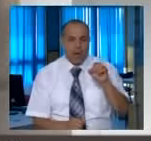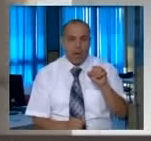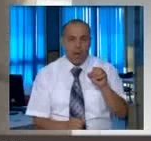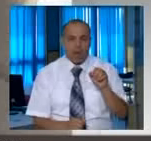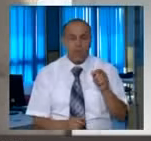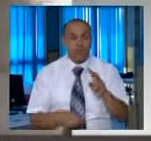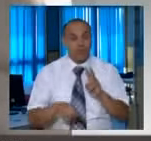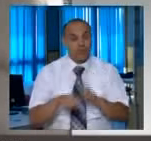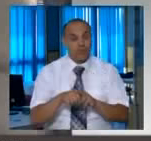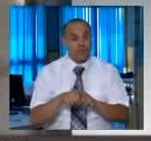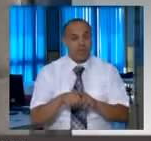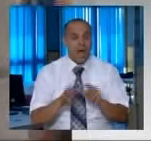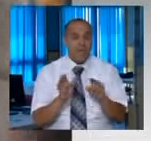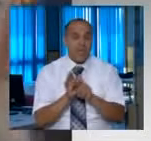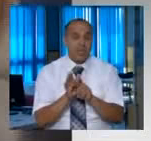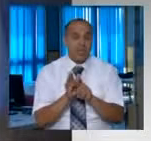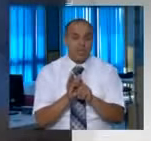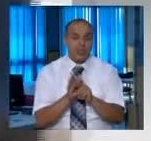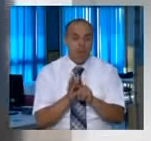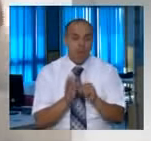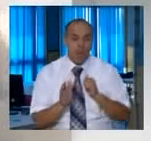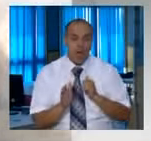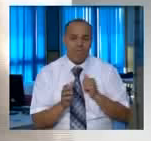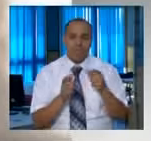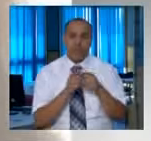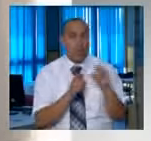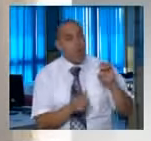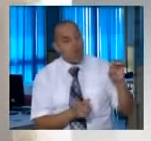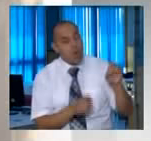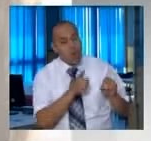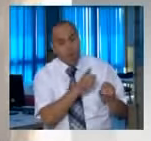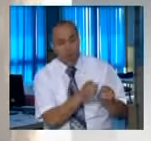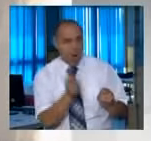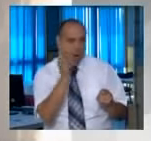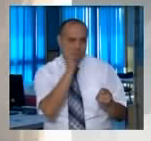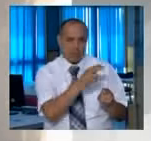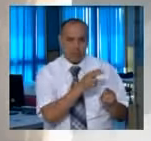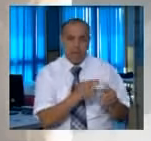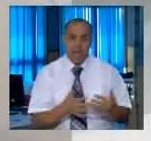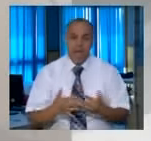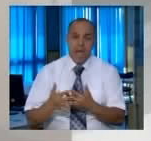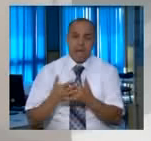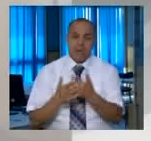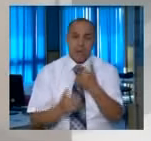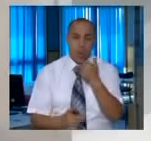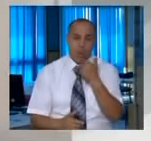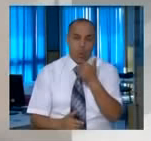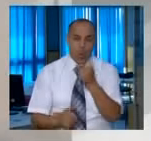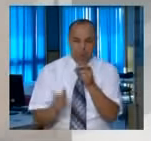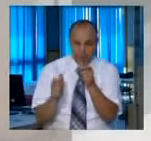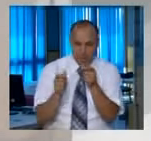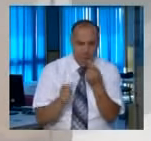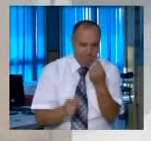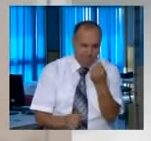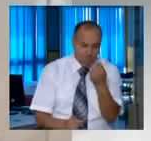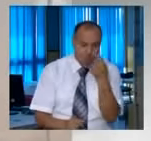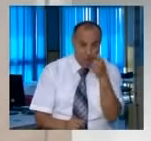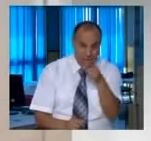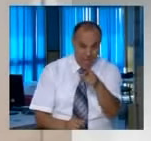التنظيم الإرهابي لشن هجمات فردية في الدول الغربية، وكانت الولايات المتحدة قد رصدت مكافأة مالية